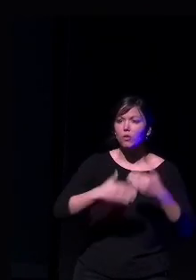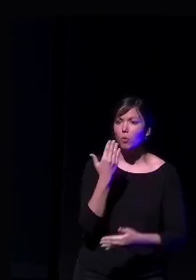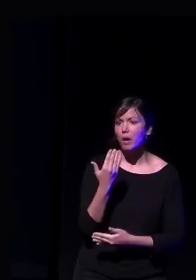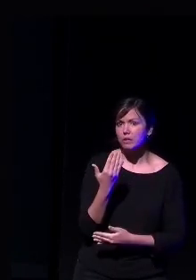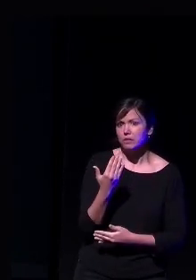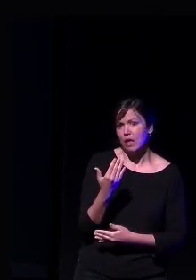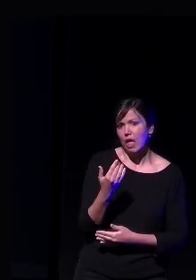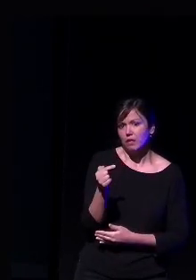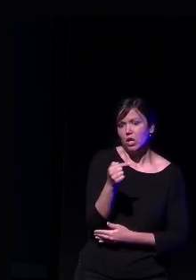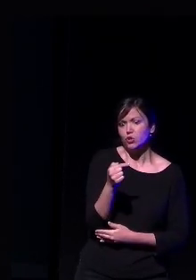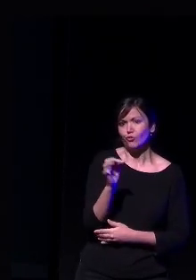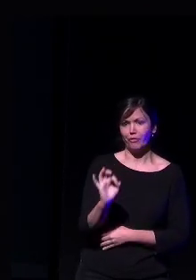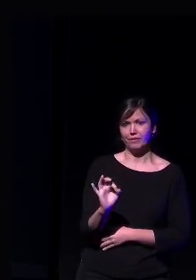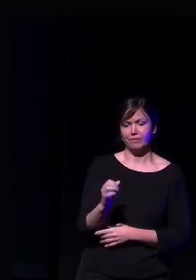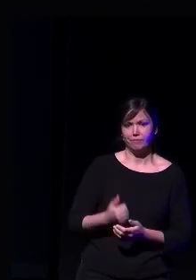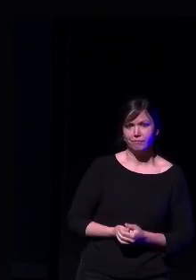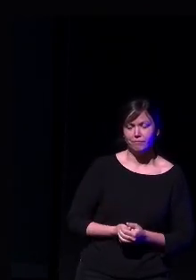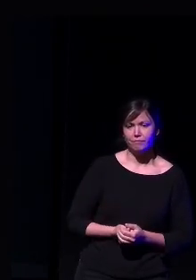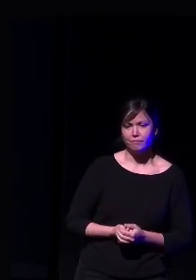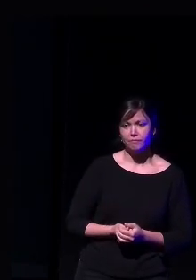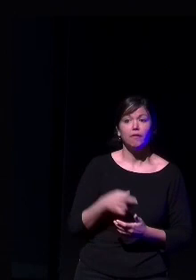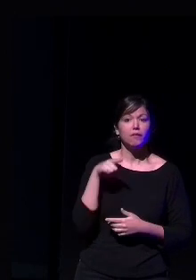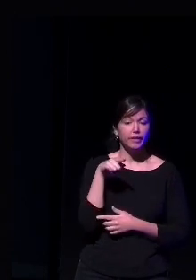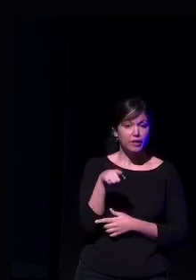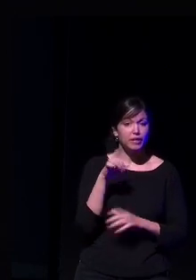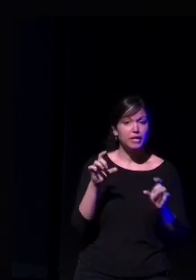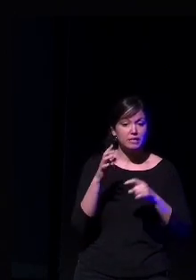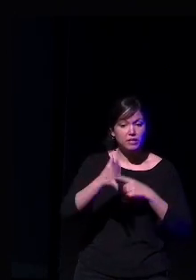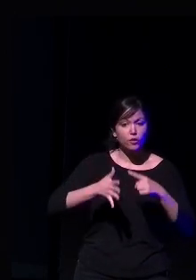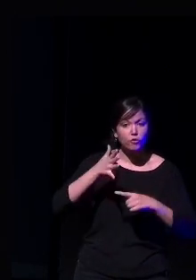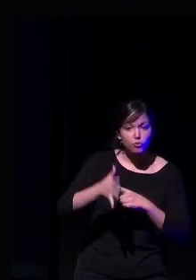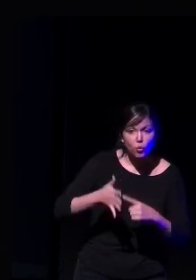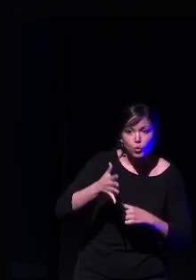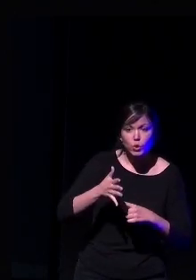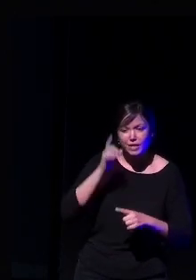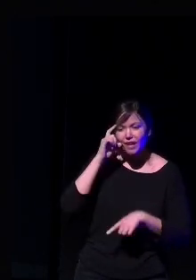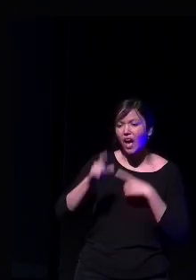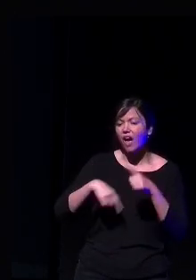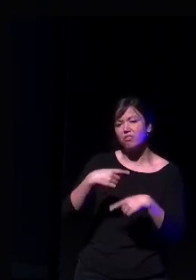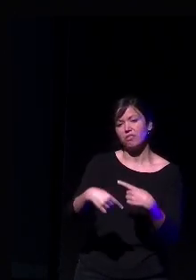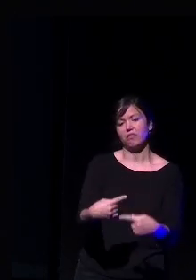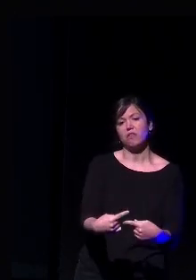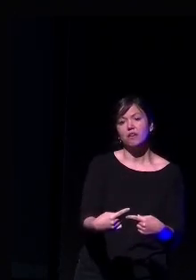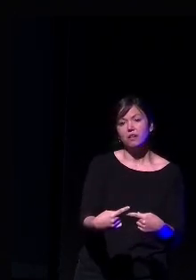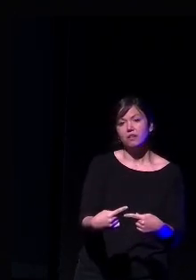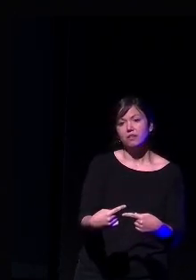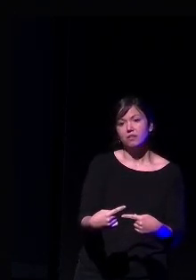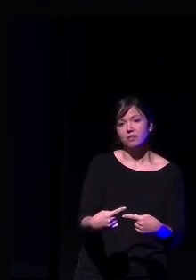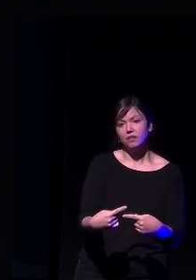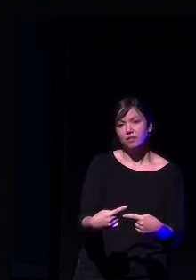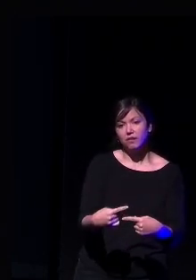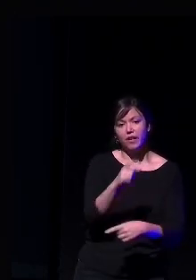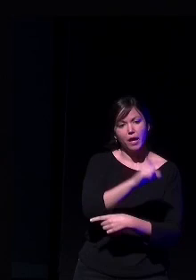zero. I jo me n'adono que aquestes indústries cada dia hi